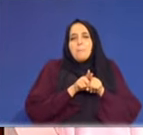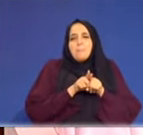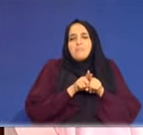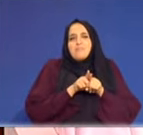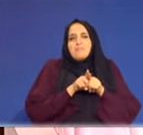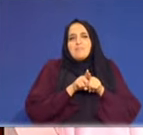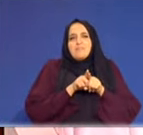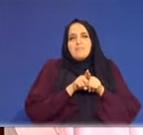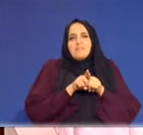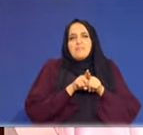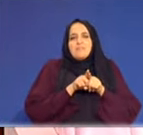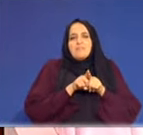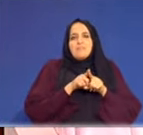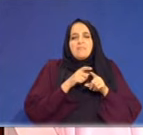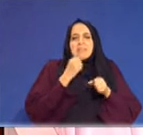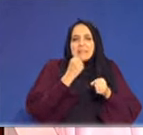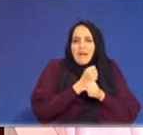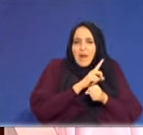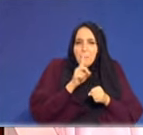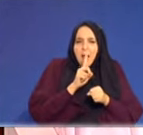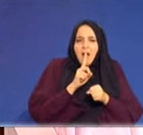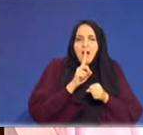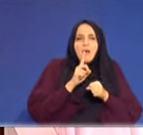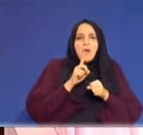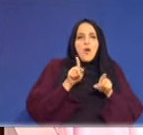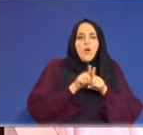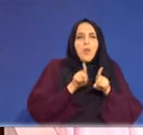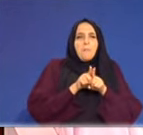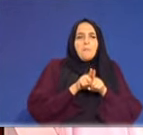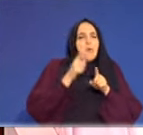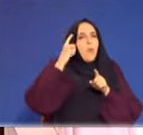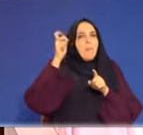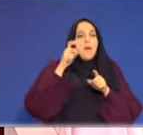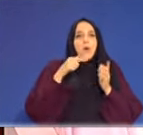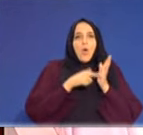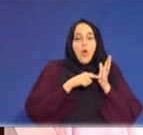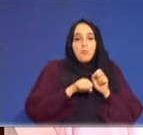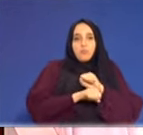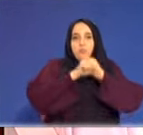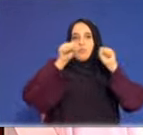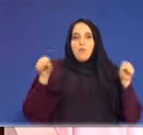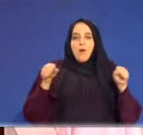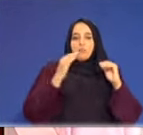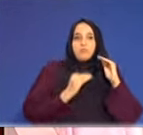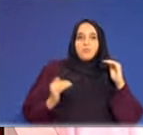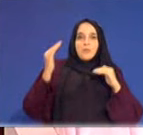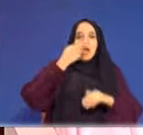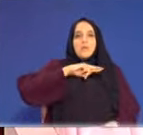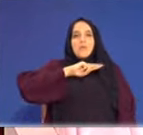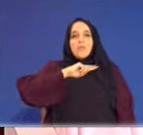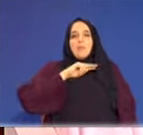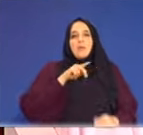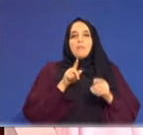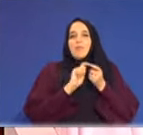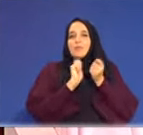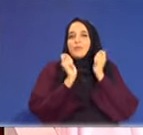العام. ولكن حينما ينال منصبا، خاصة في منصبا من منصب مسؤول،